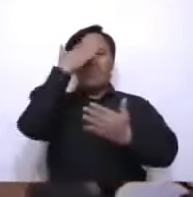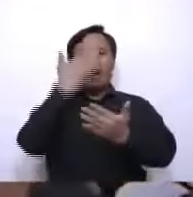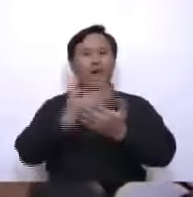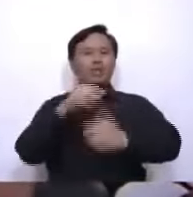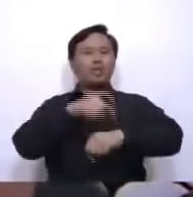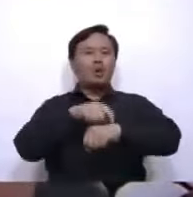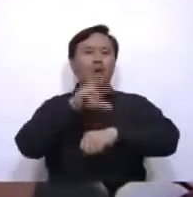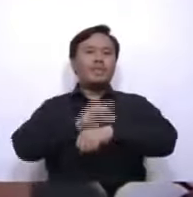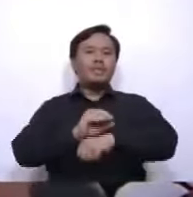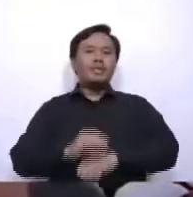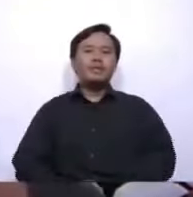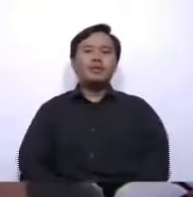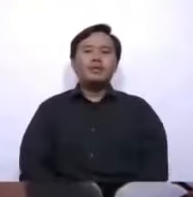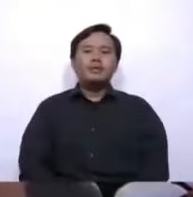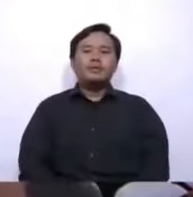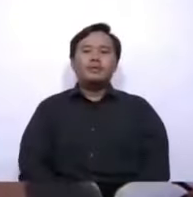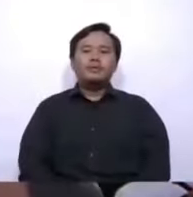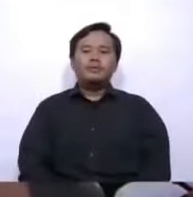sudah habis.